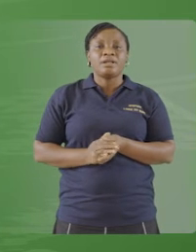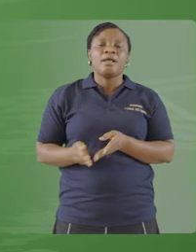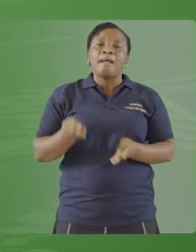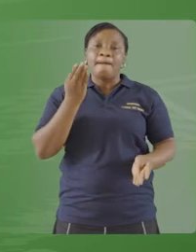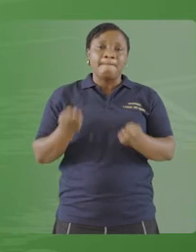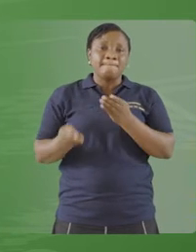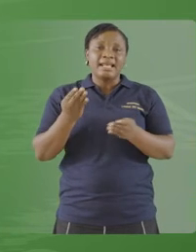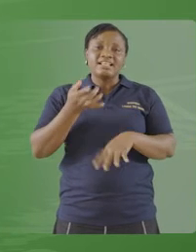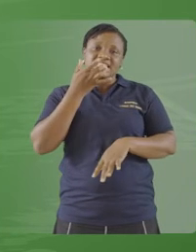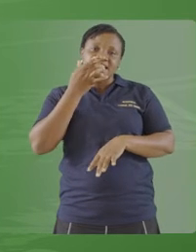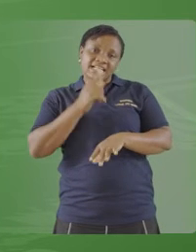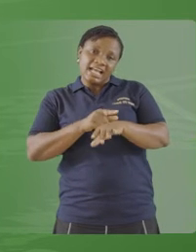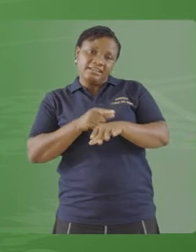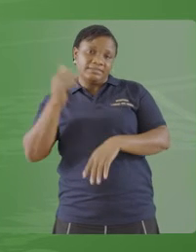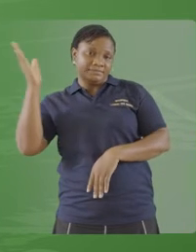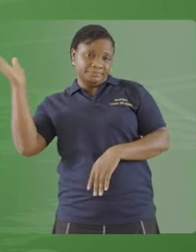la balance à cadran,